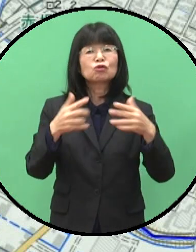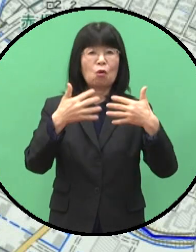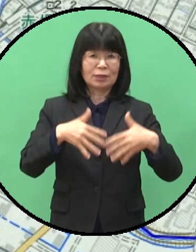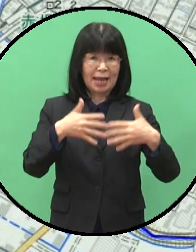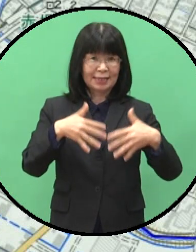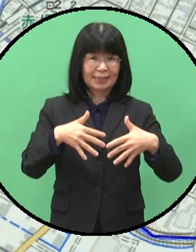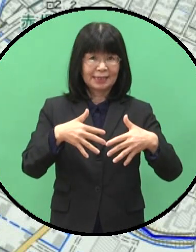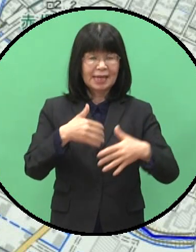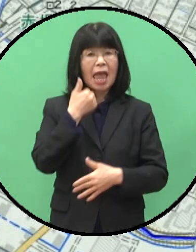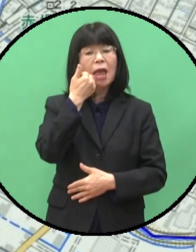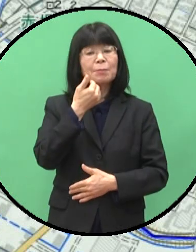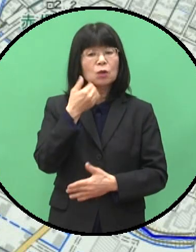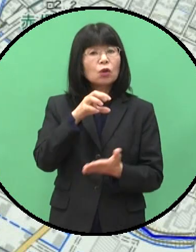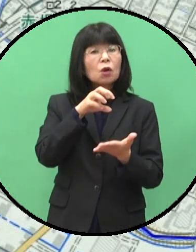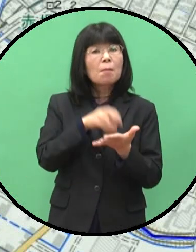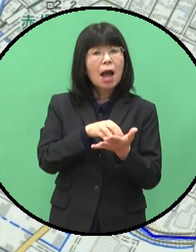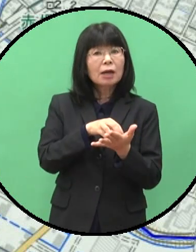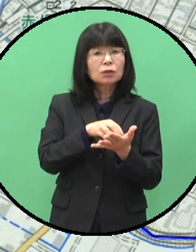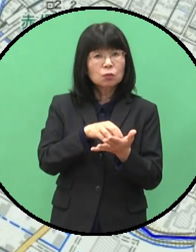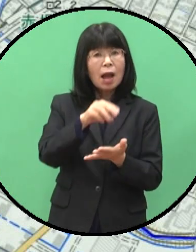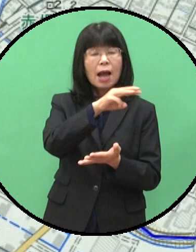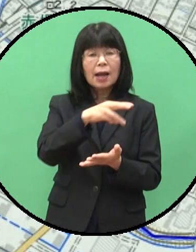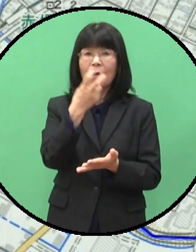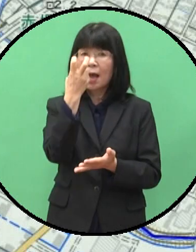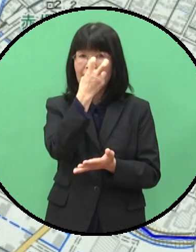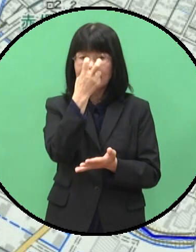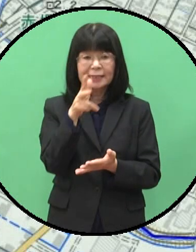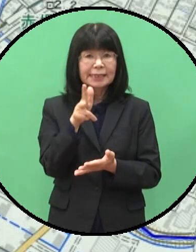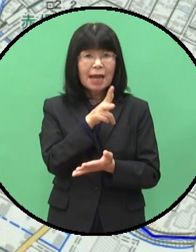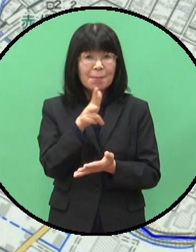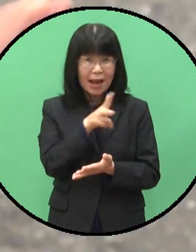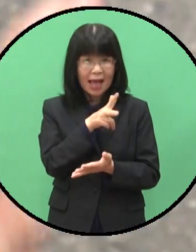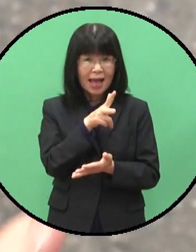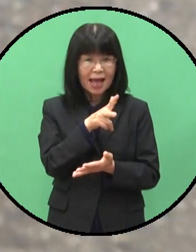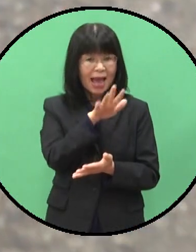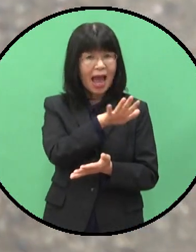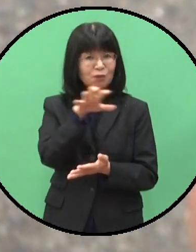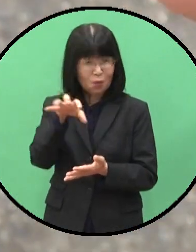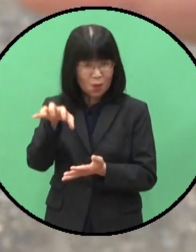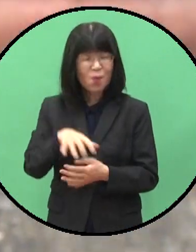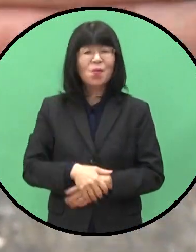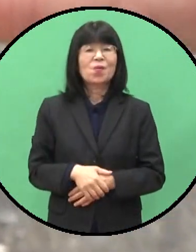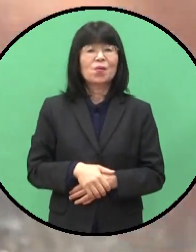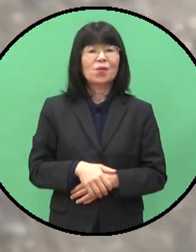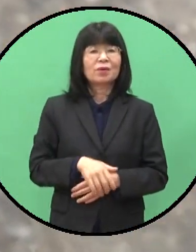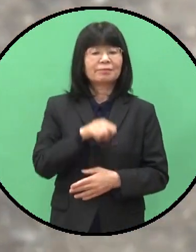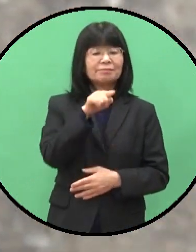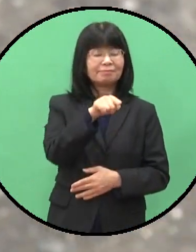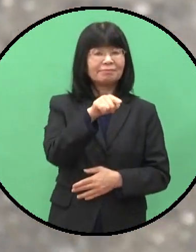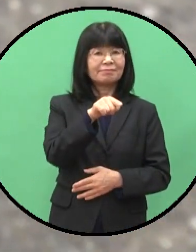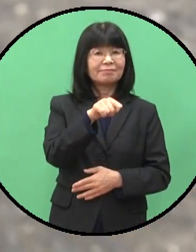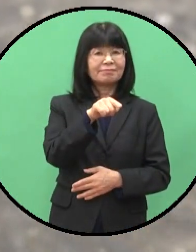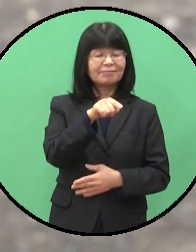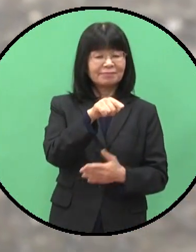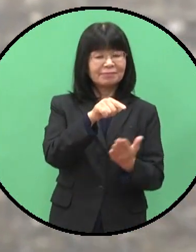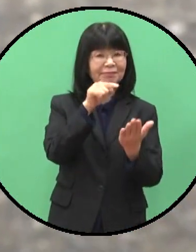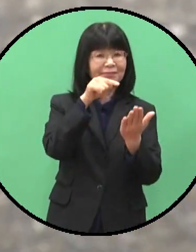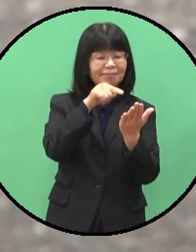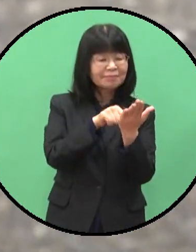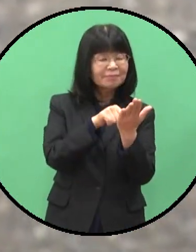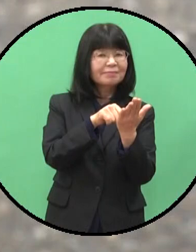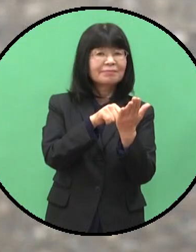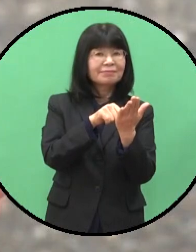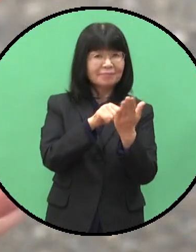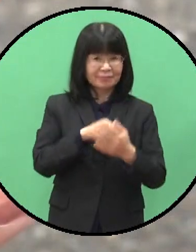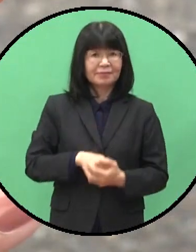のマークが、河川監視カメラになっています。こちらの、アイコン、水位計のアイコンを押していただ